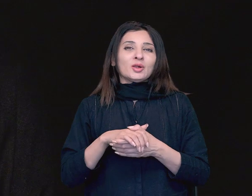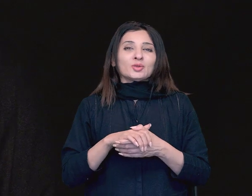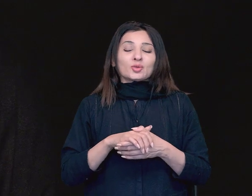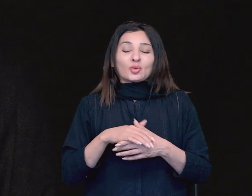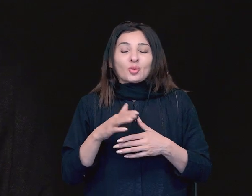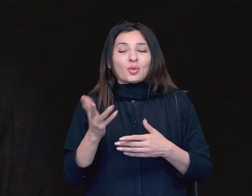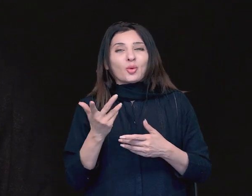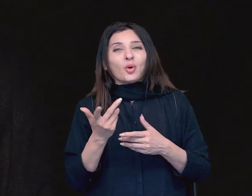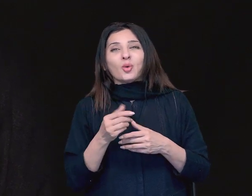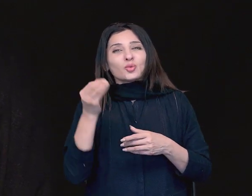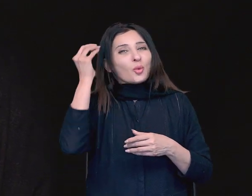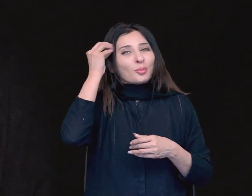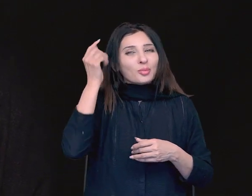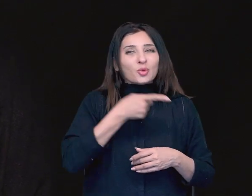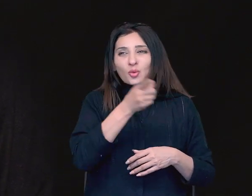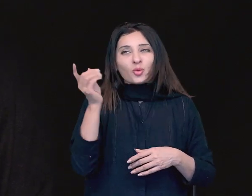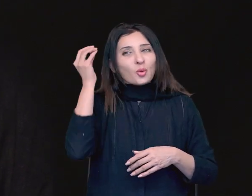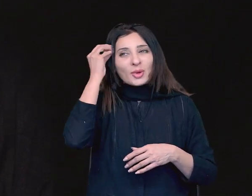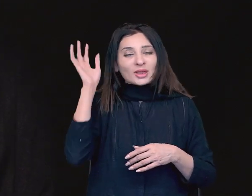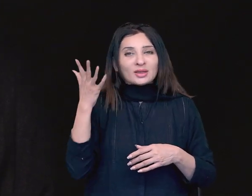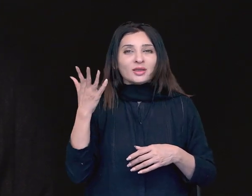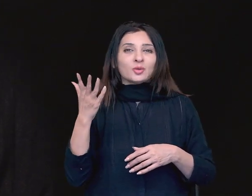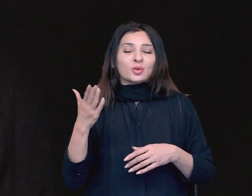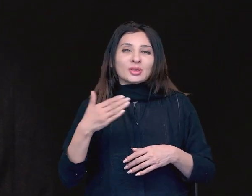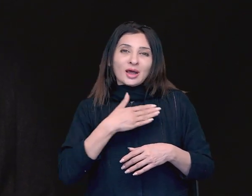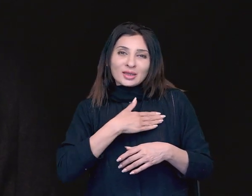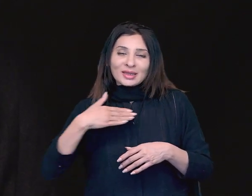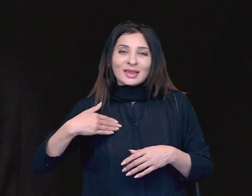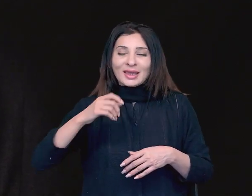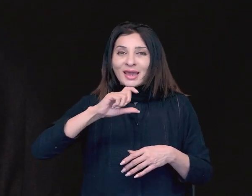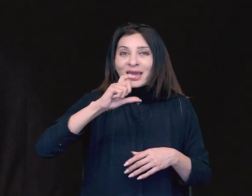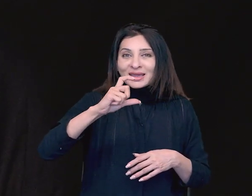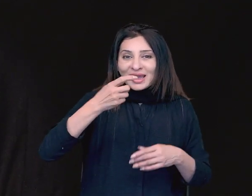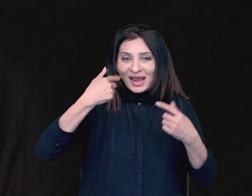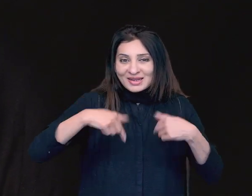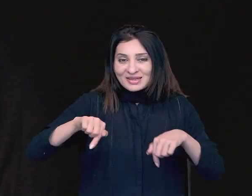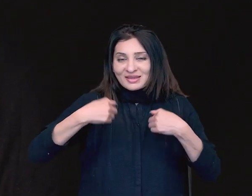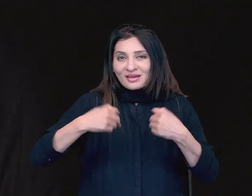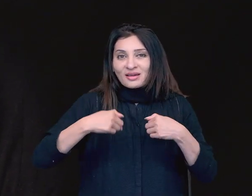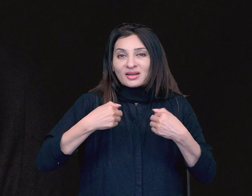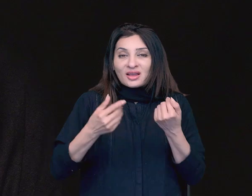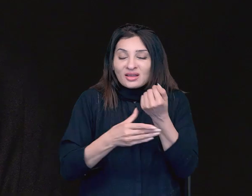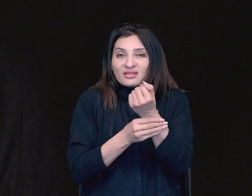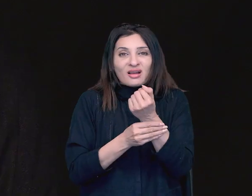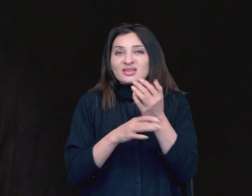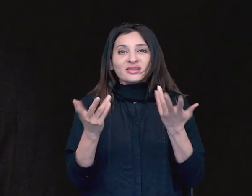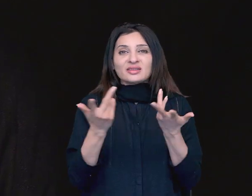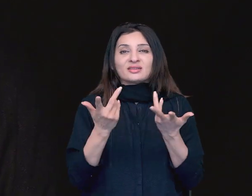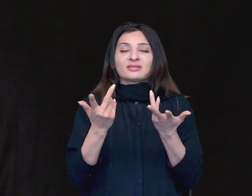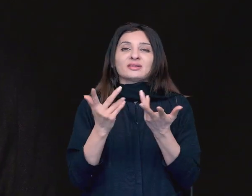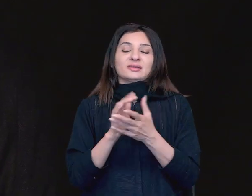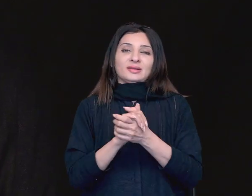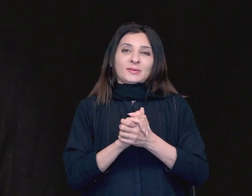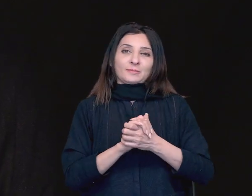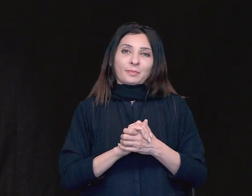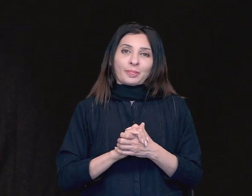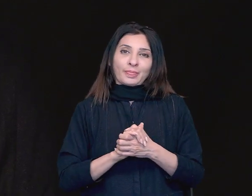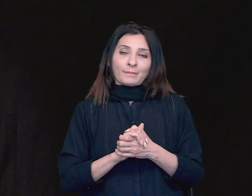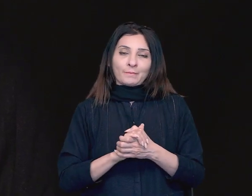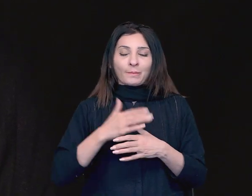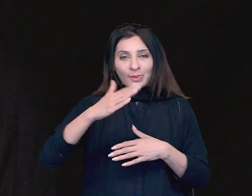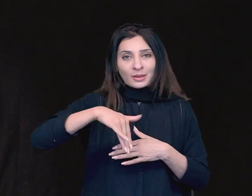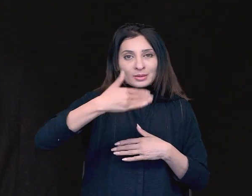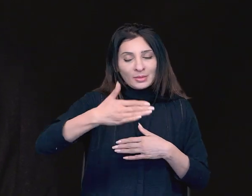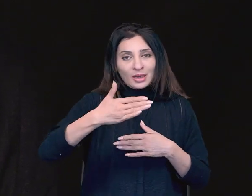آپ کے اپنے اختیار میں نہیں ہیں تو آپ کو کیسے صحت کا اختیار مل سکتا ہے۔ اس کے بعد جو ایک بڑی چیز ہے موبلٹی ہے۔ میں